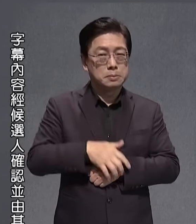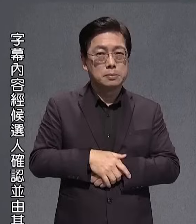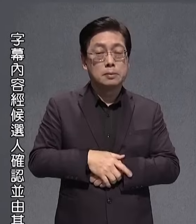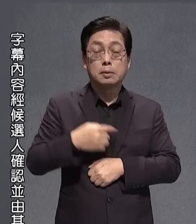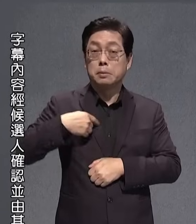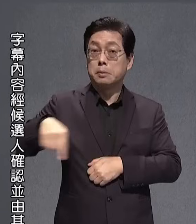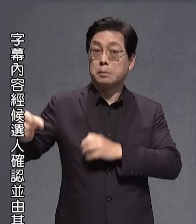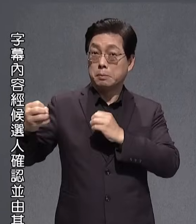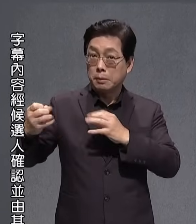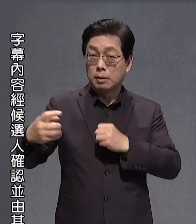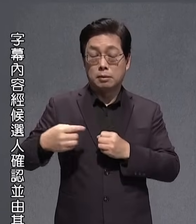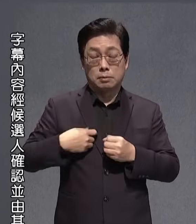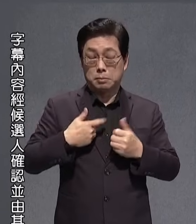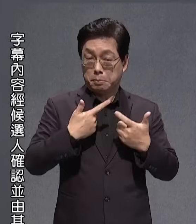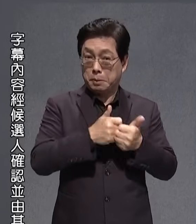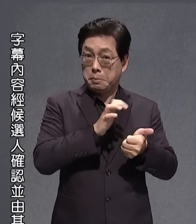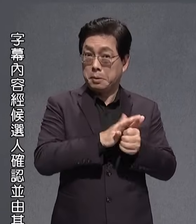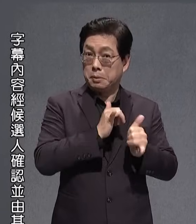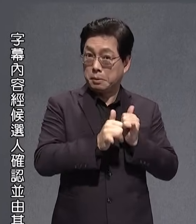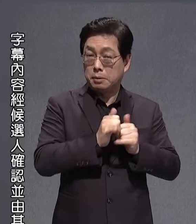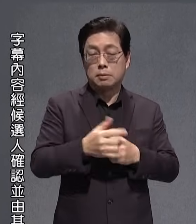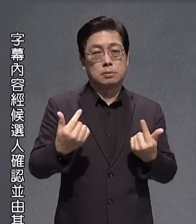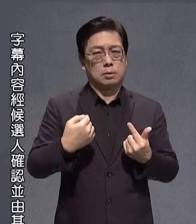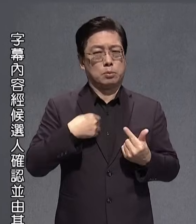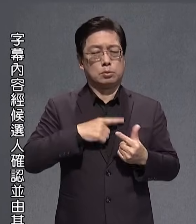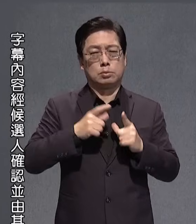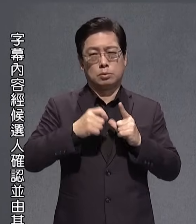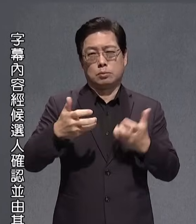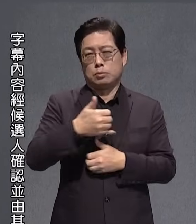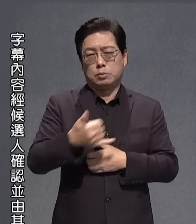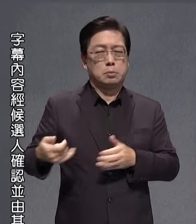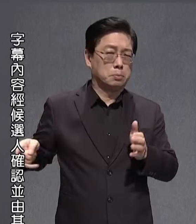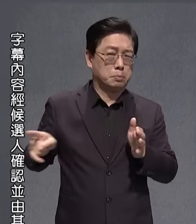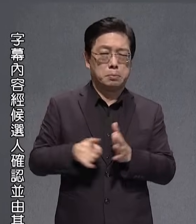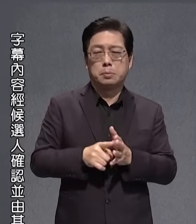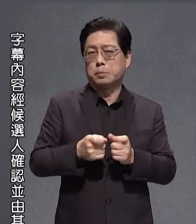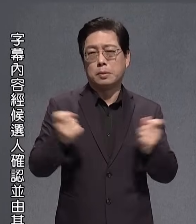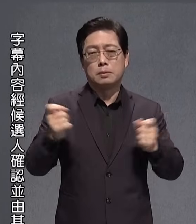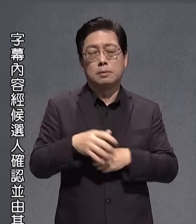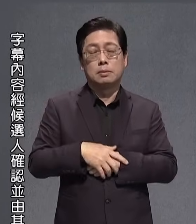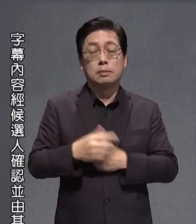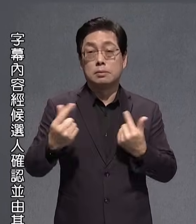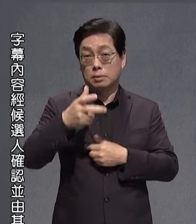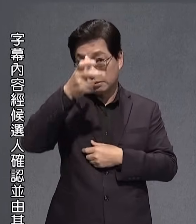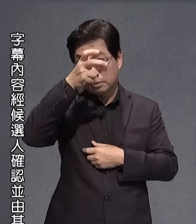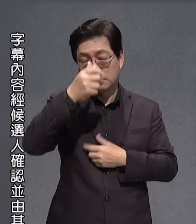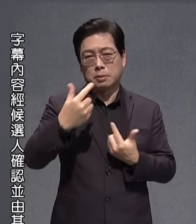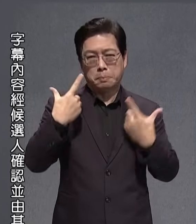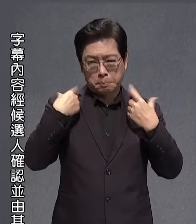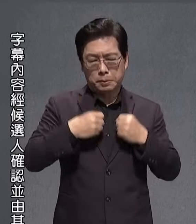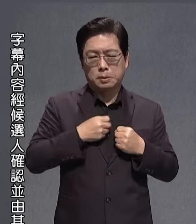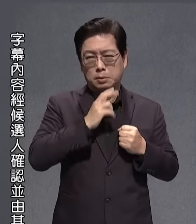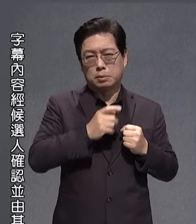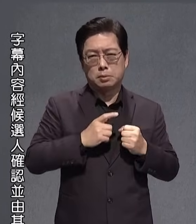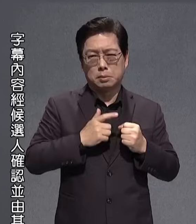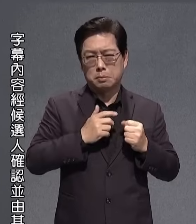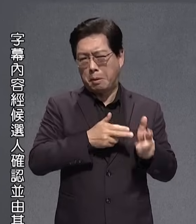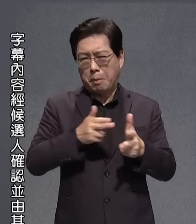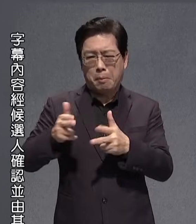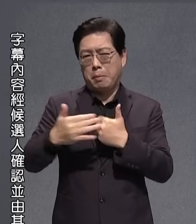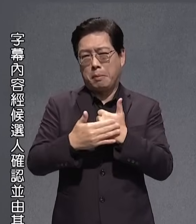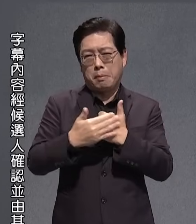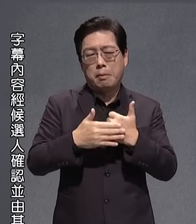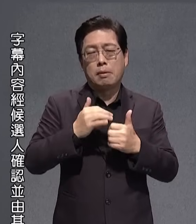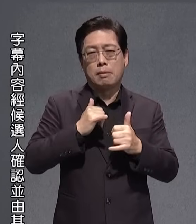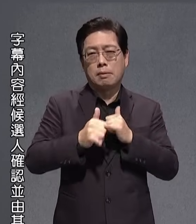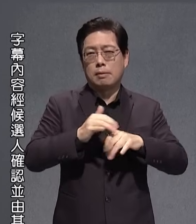去讲是为台湾人民好。像我这一世人做公务人员，尤其当警察，就是出生入死嘛，保护人民安